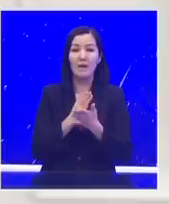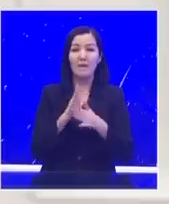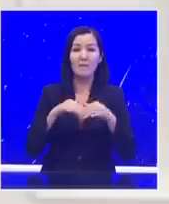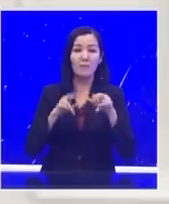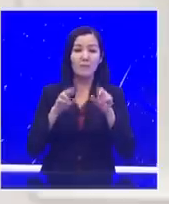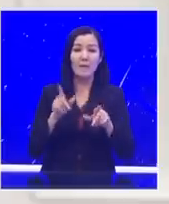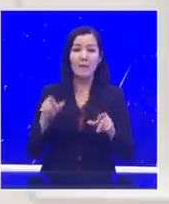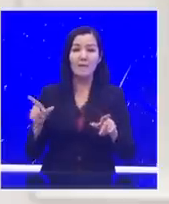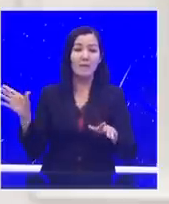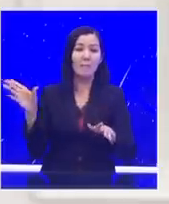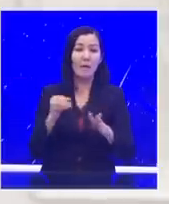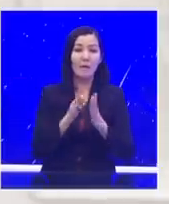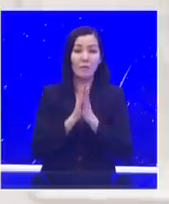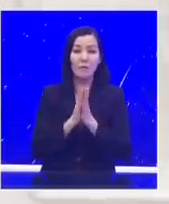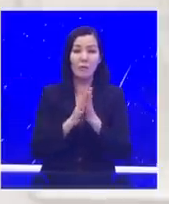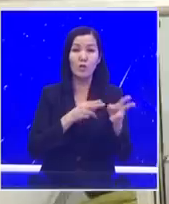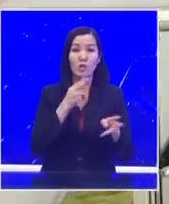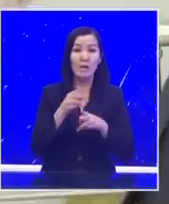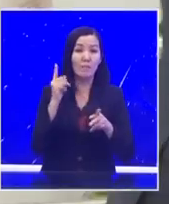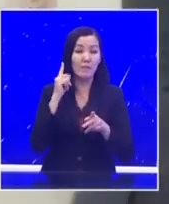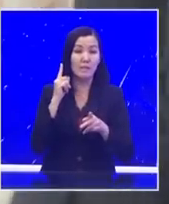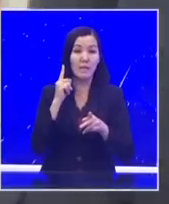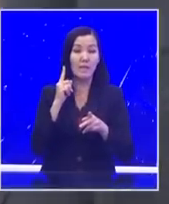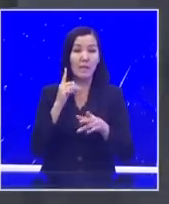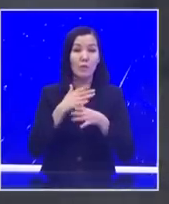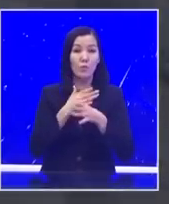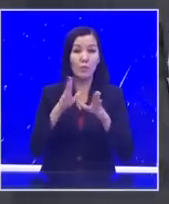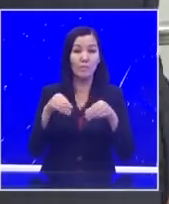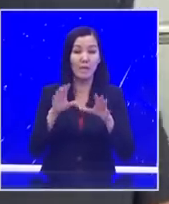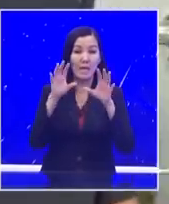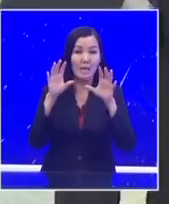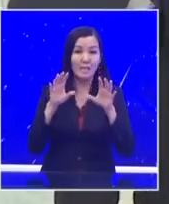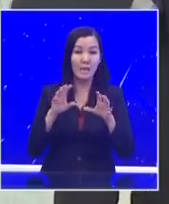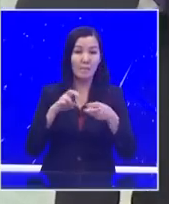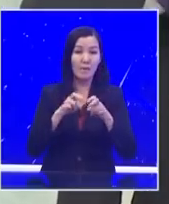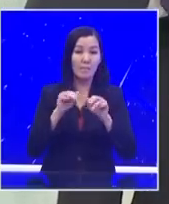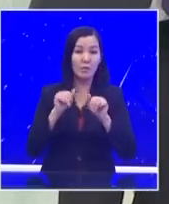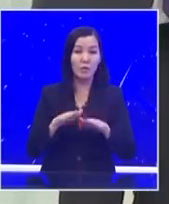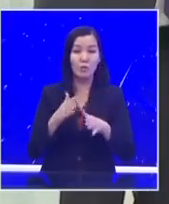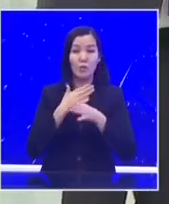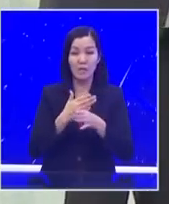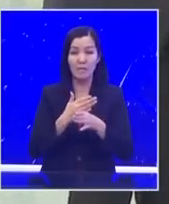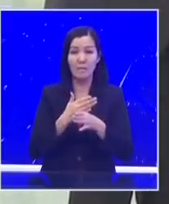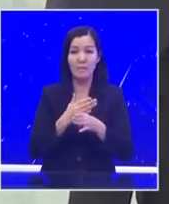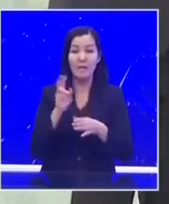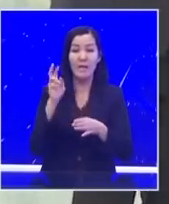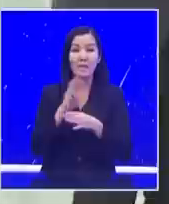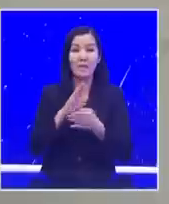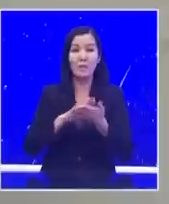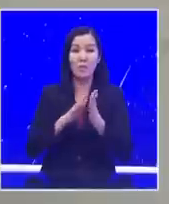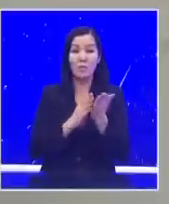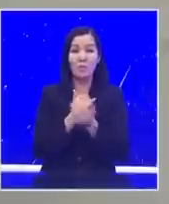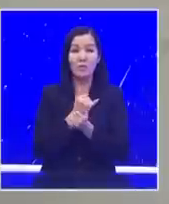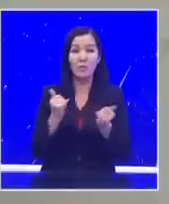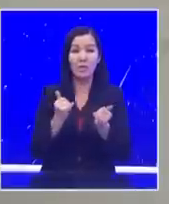барлығы азаматтардың өтініштерін тыңдайды, кеңес береді. Заң шеңберінде мәселелерін шешуге жәрдемдеседі. Келушілерге қолайлы жағдайда